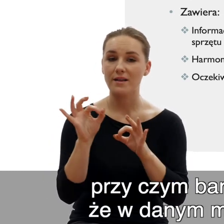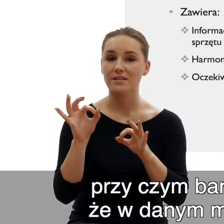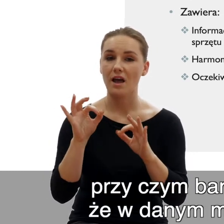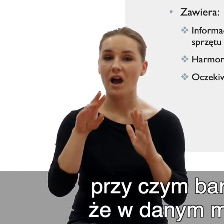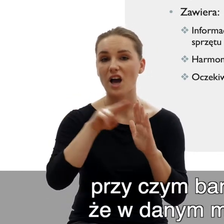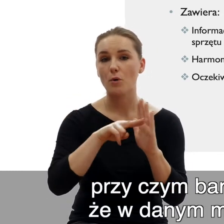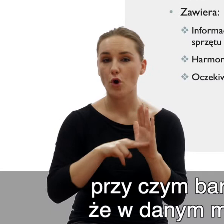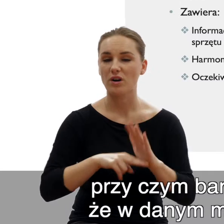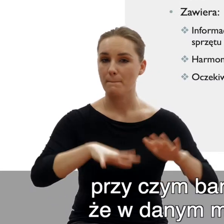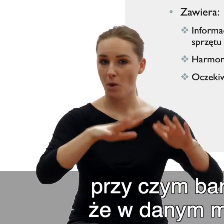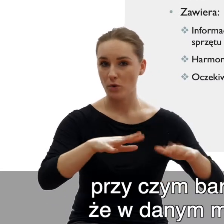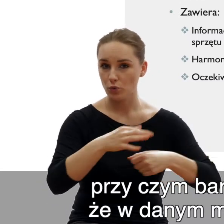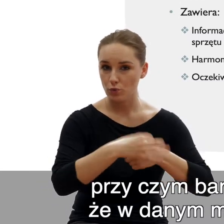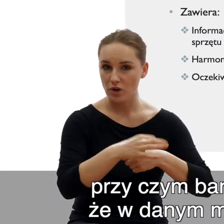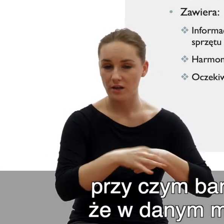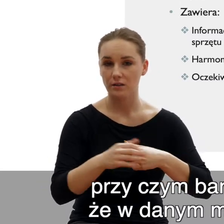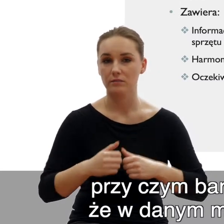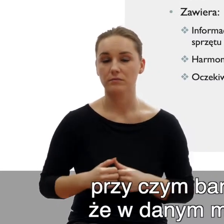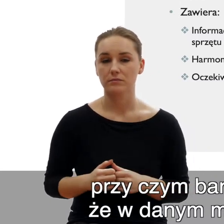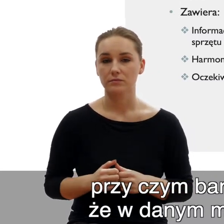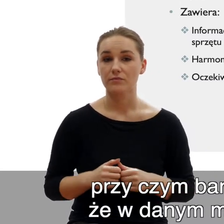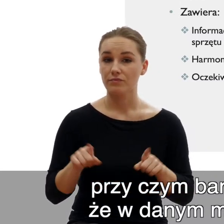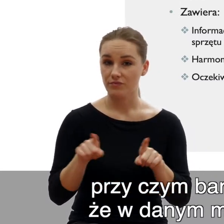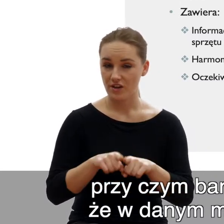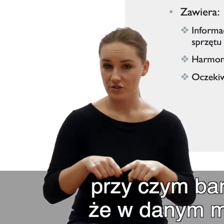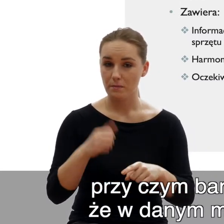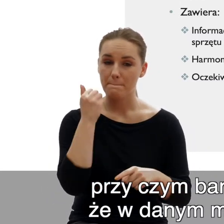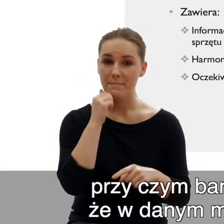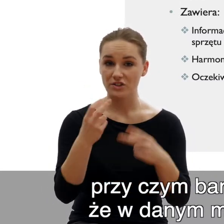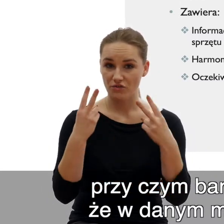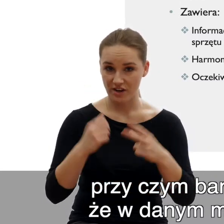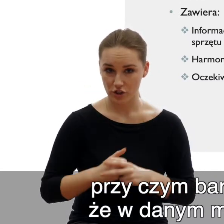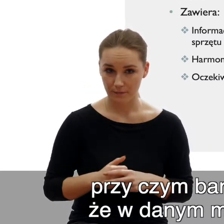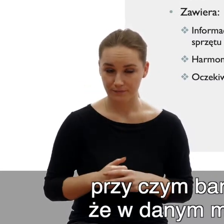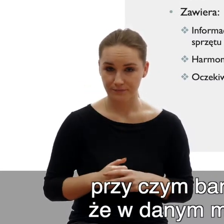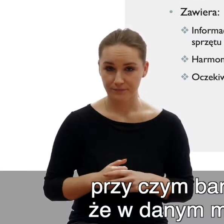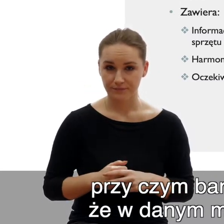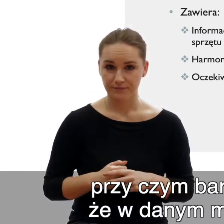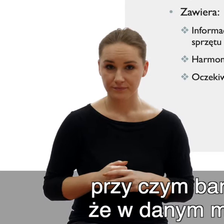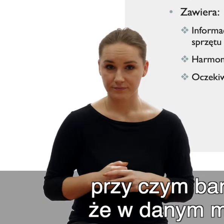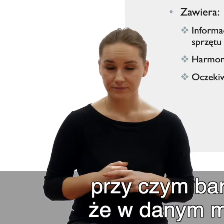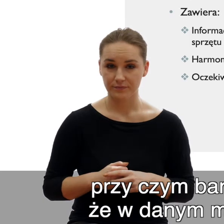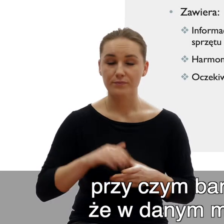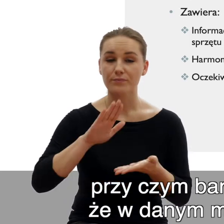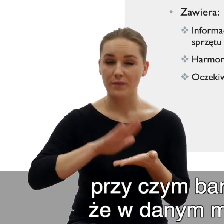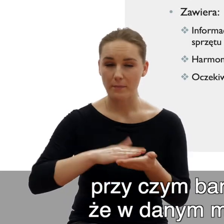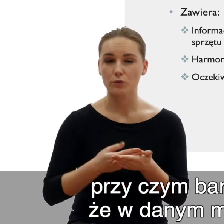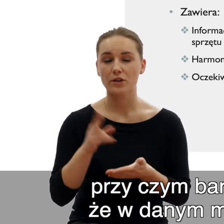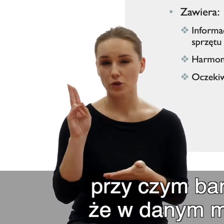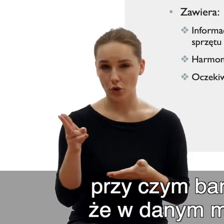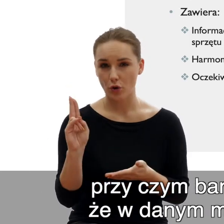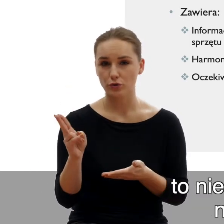że to, że ktoś zadeklaruje, że w danym momencie na pewno znajduje się na